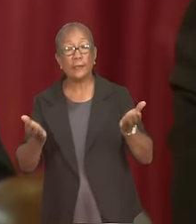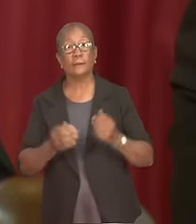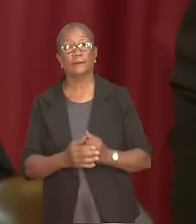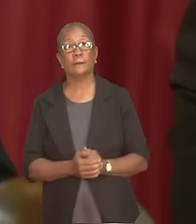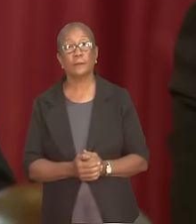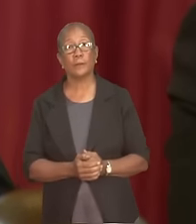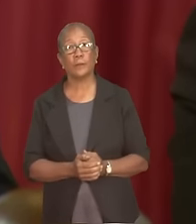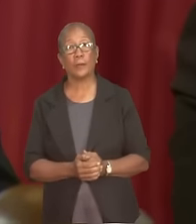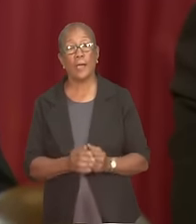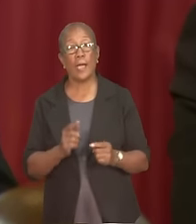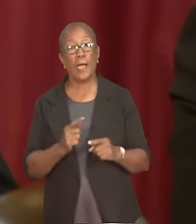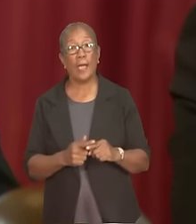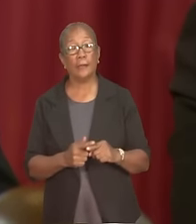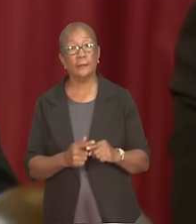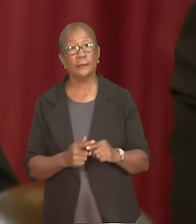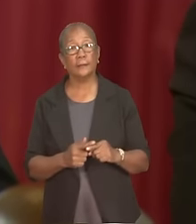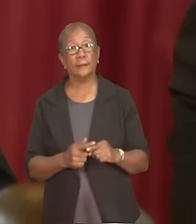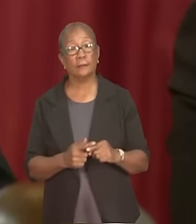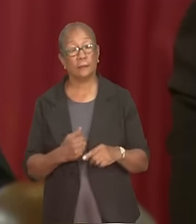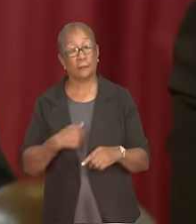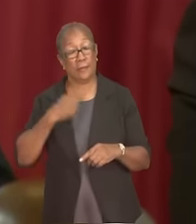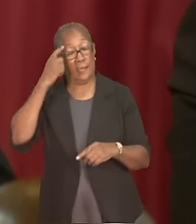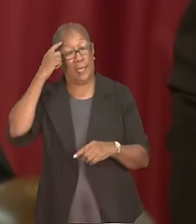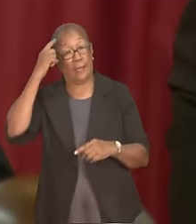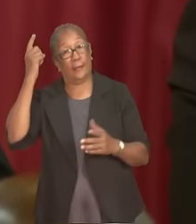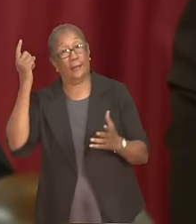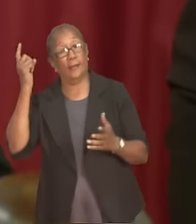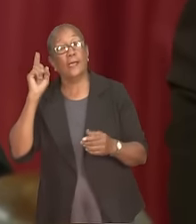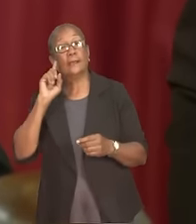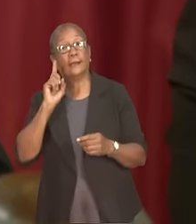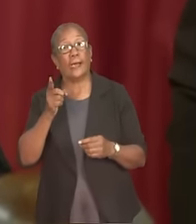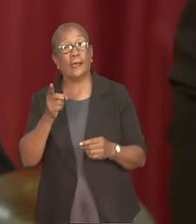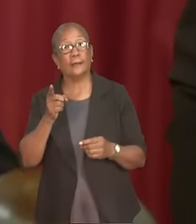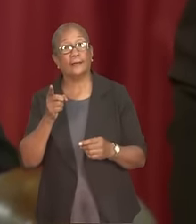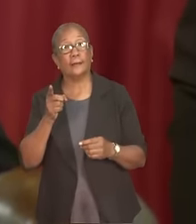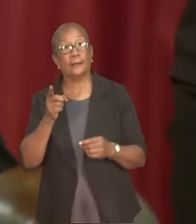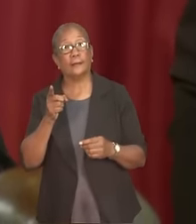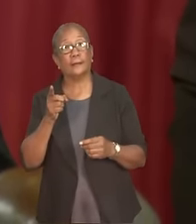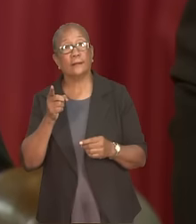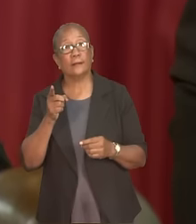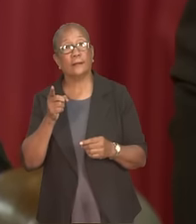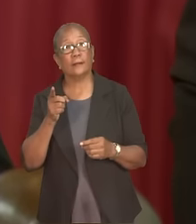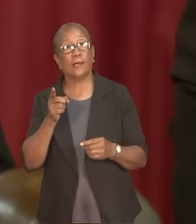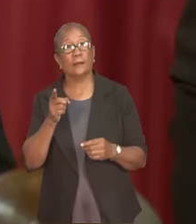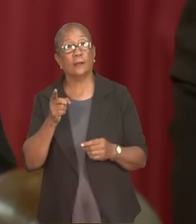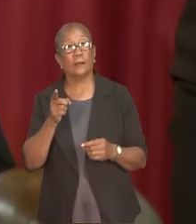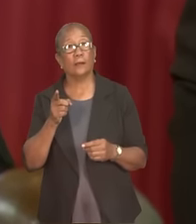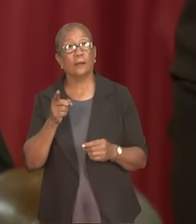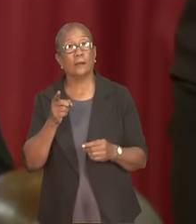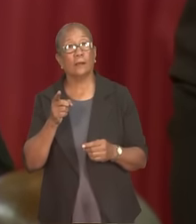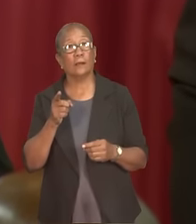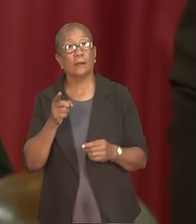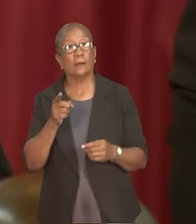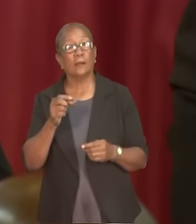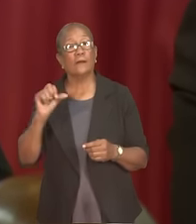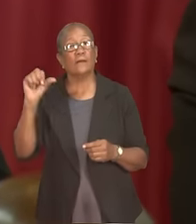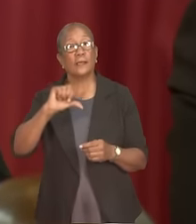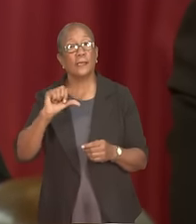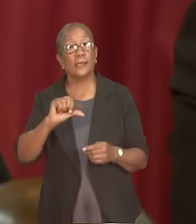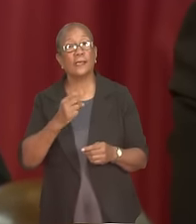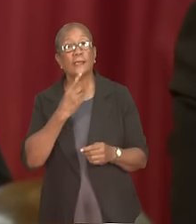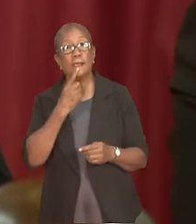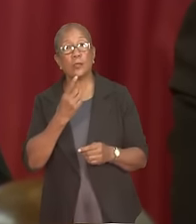En ik denk dat het verkeerd is om aan te nemen